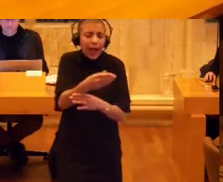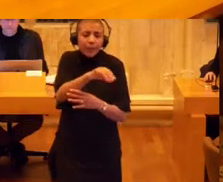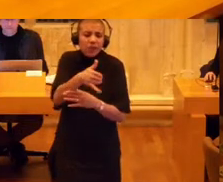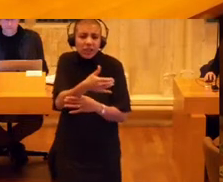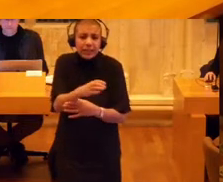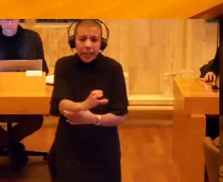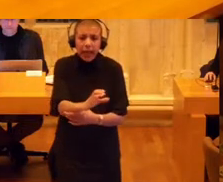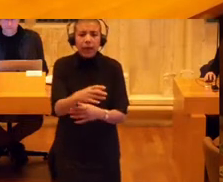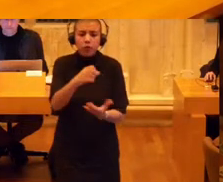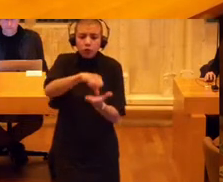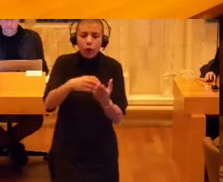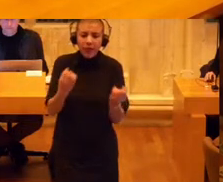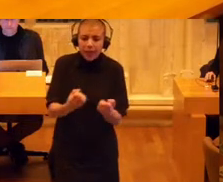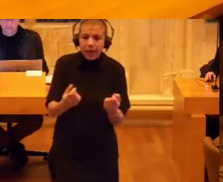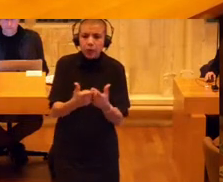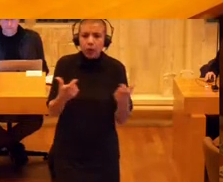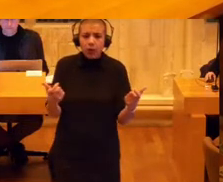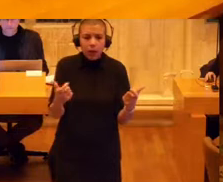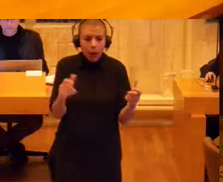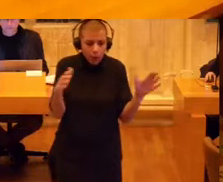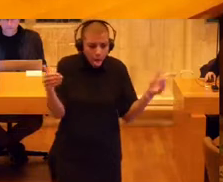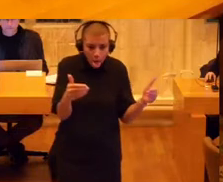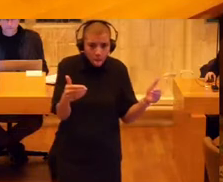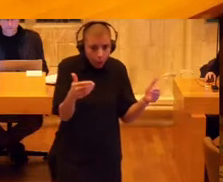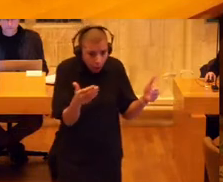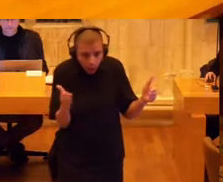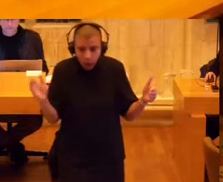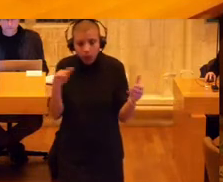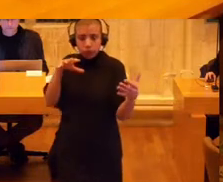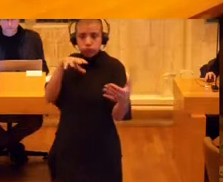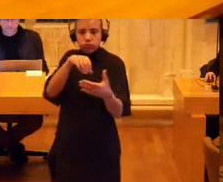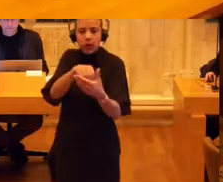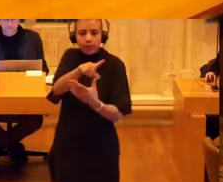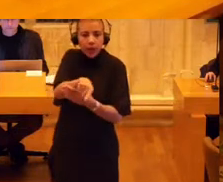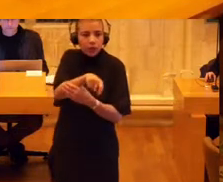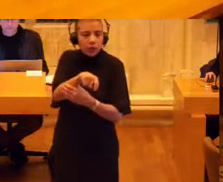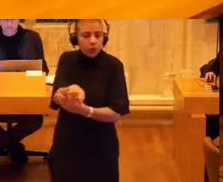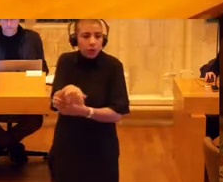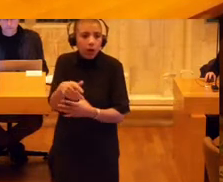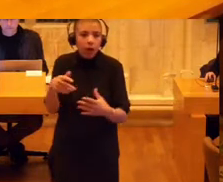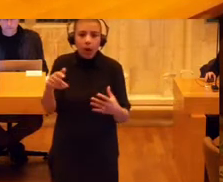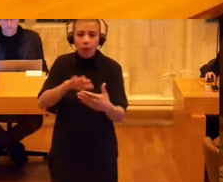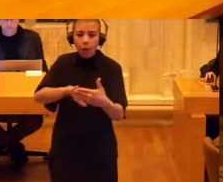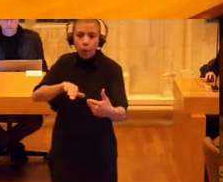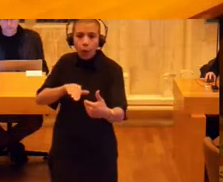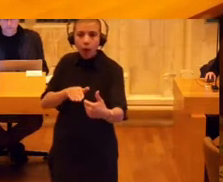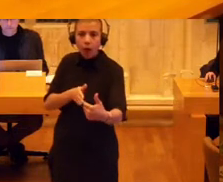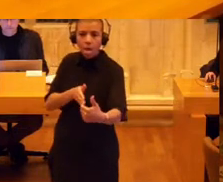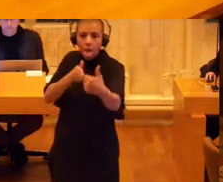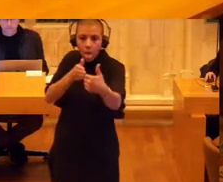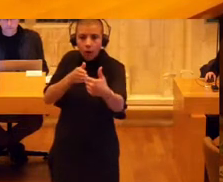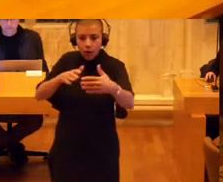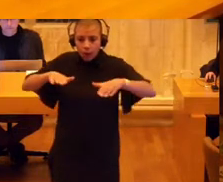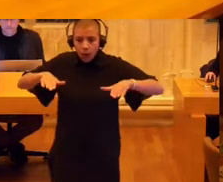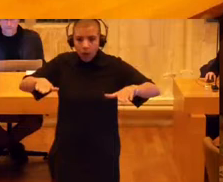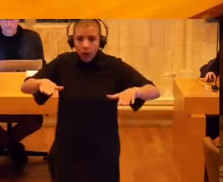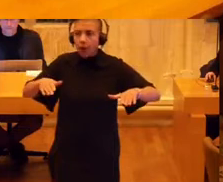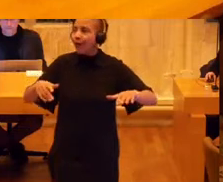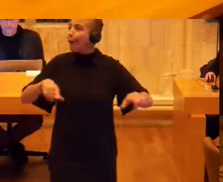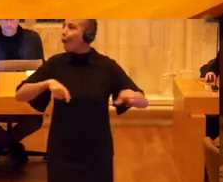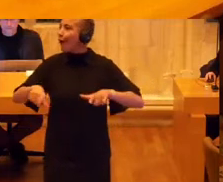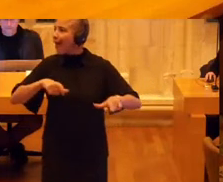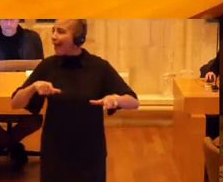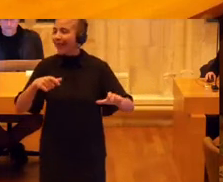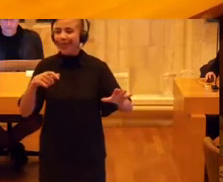Et il serait faux de penser qu'il y a un cloisonnement entre ce qui est fait par mon collègue Patrick Nicole ou